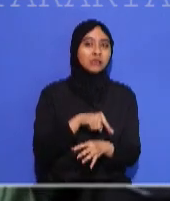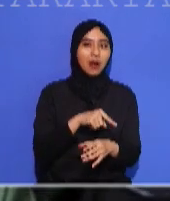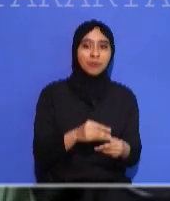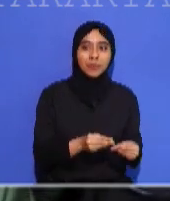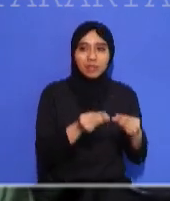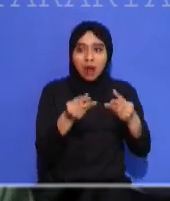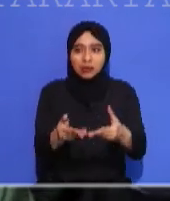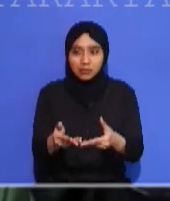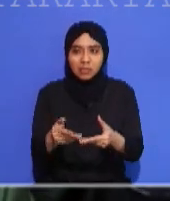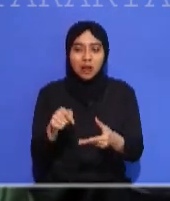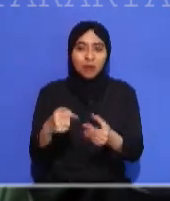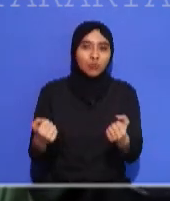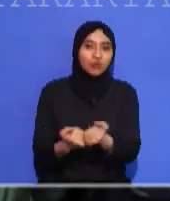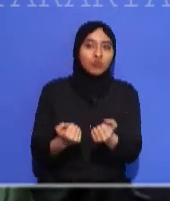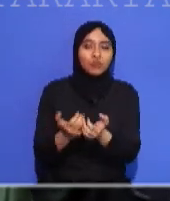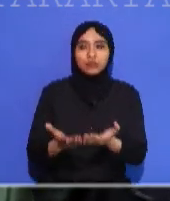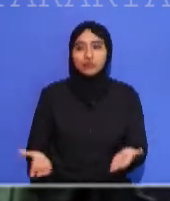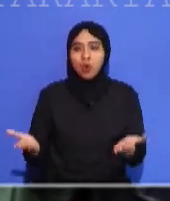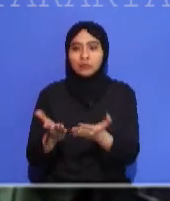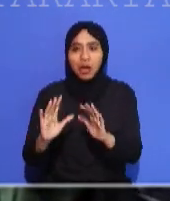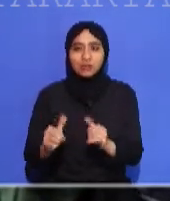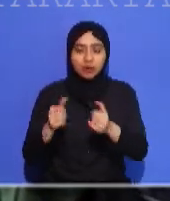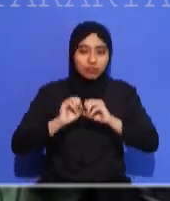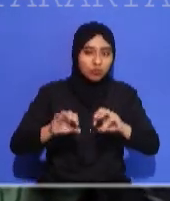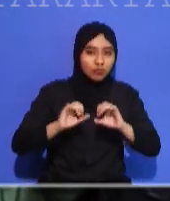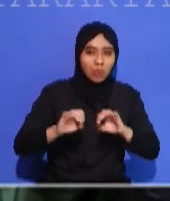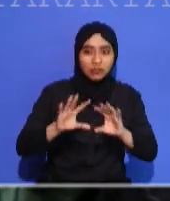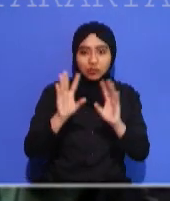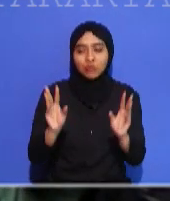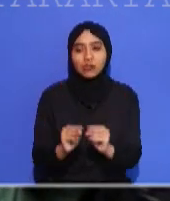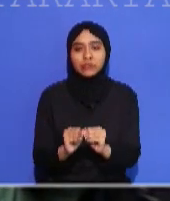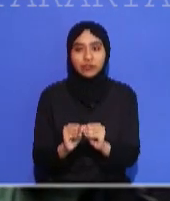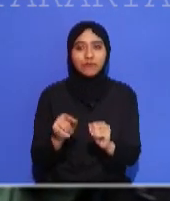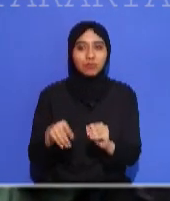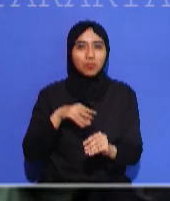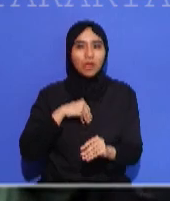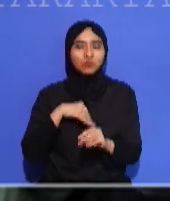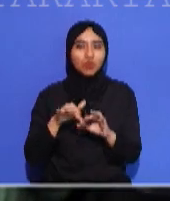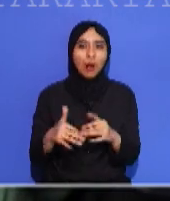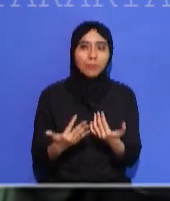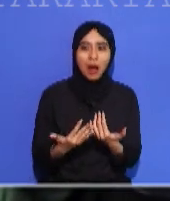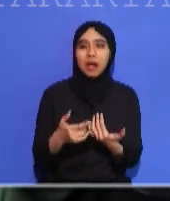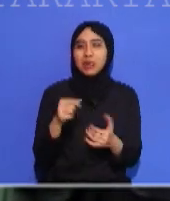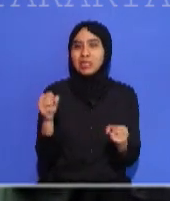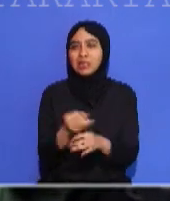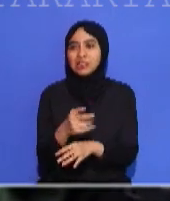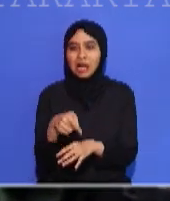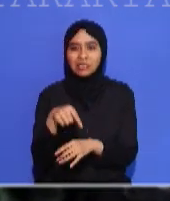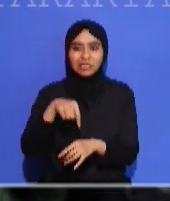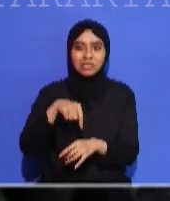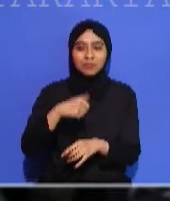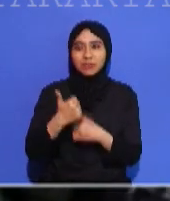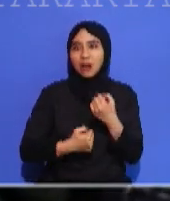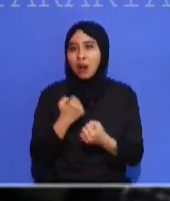atau mempromosikan pekerjaan yang layak dan juga bersifat inklusif inklusif dalam artian bahwa pekerjaan ini bisa dilakukan